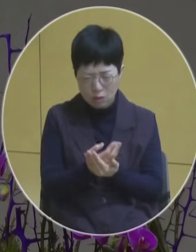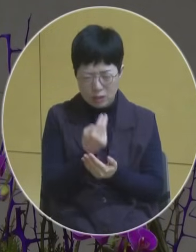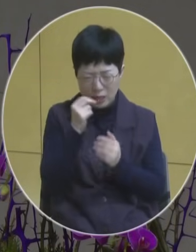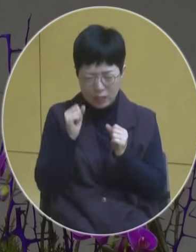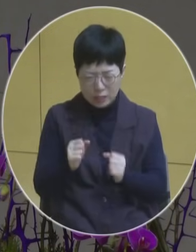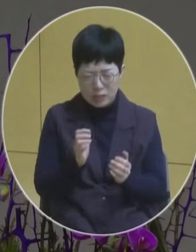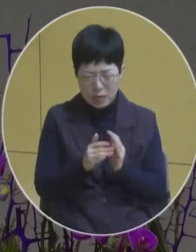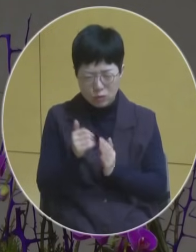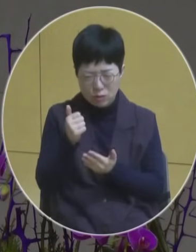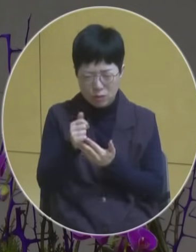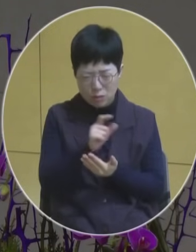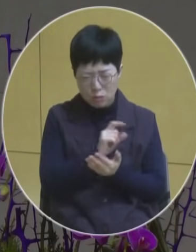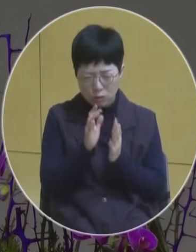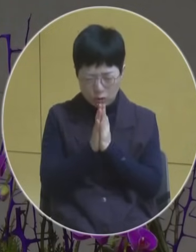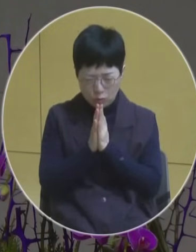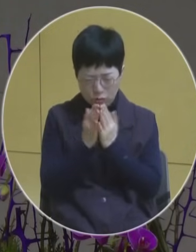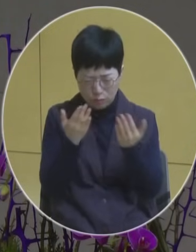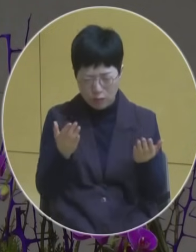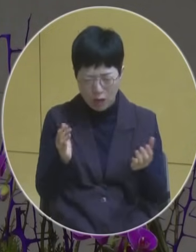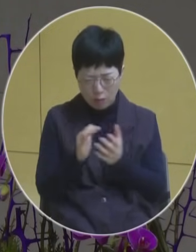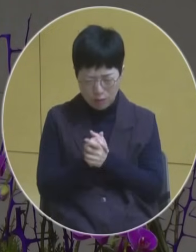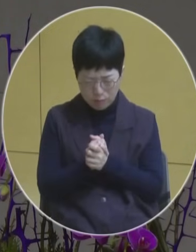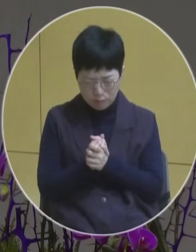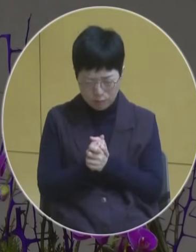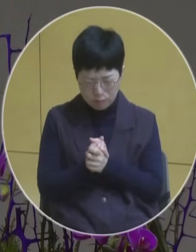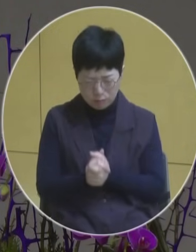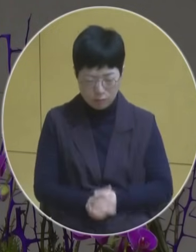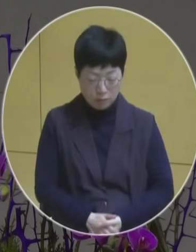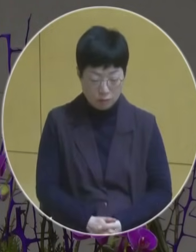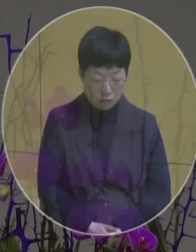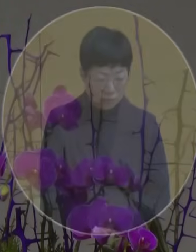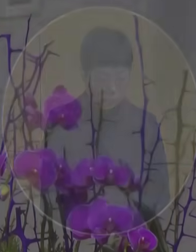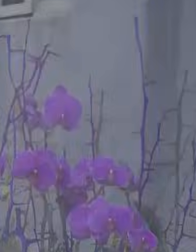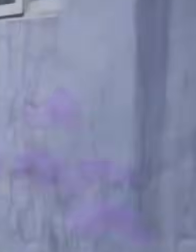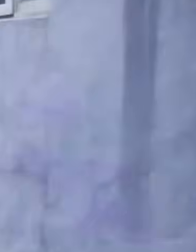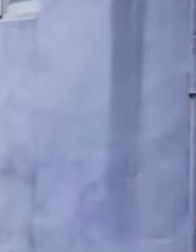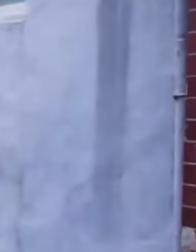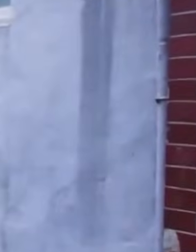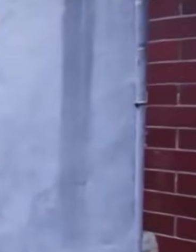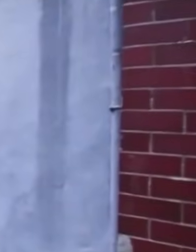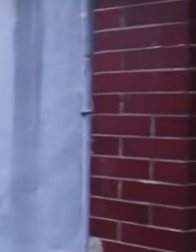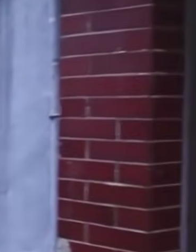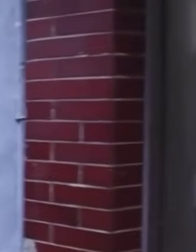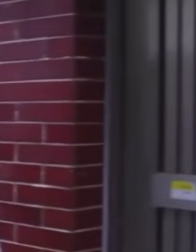살아계신 예수님 이름으로 기도드리옵나이다. 아멘. 아멘.